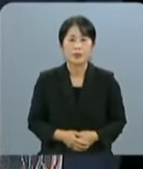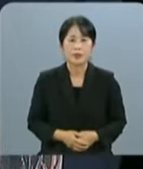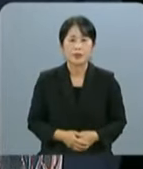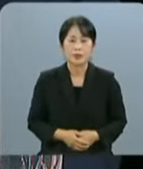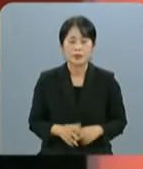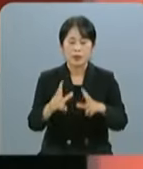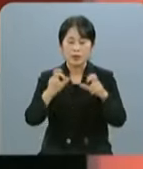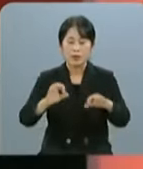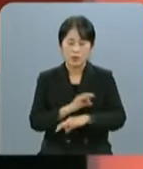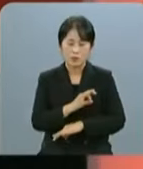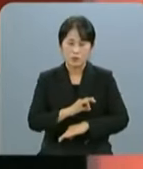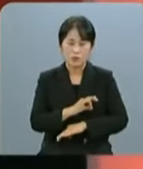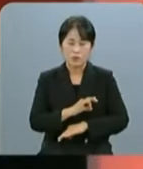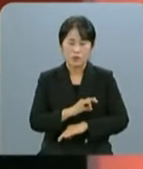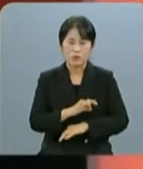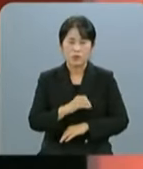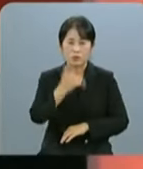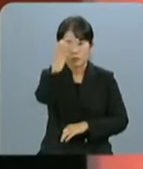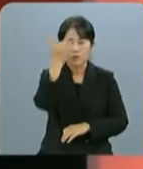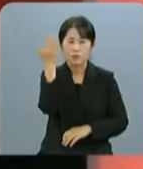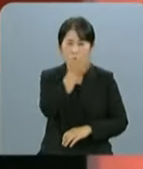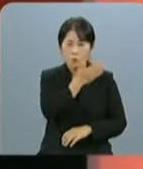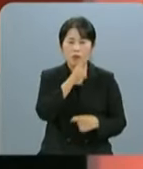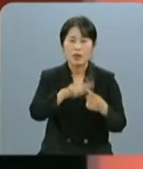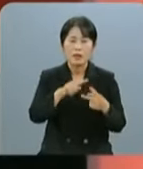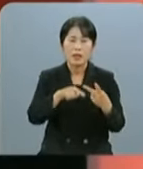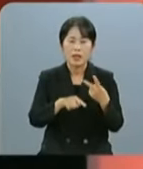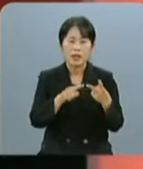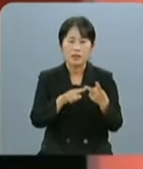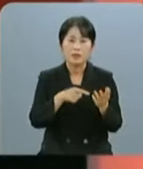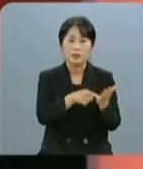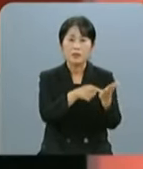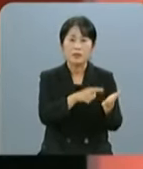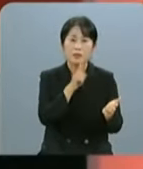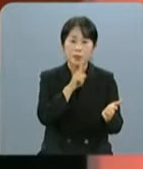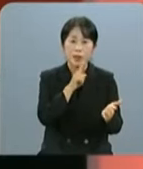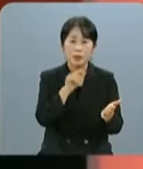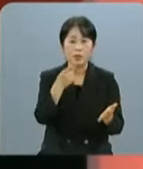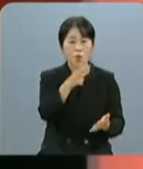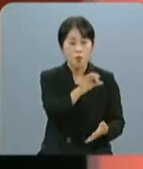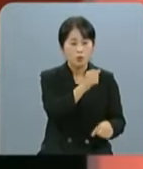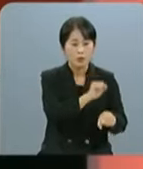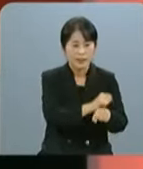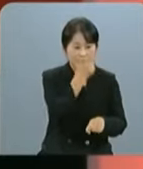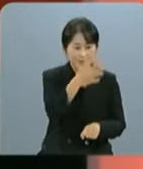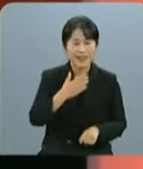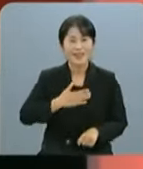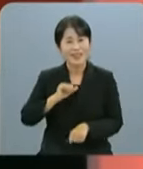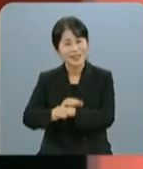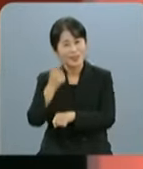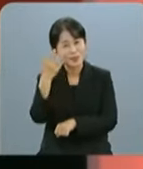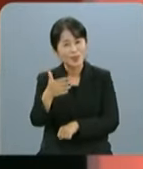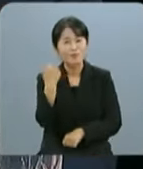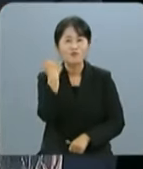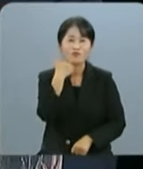대장동 비리와 도덕성 주로 공격하시겠다 그러는데 홍 후보님이 잘하실 것 같습니까? 제가 잘할 것 같습니다.